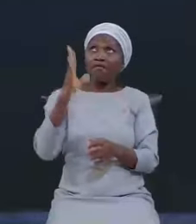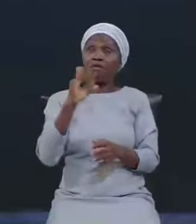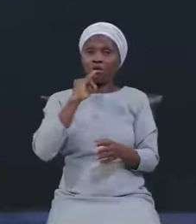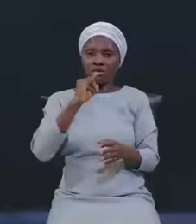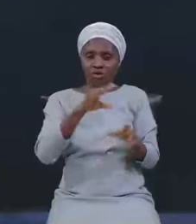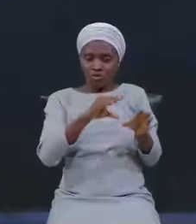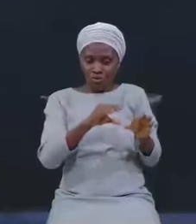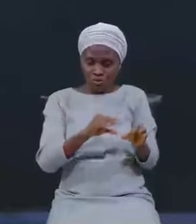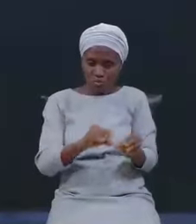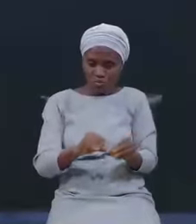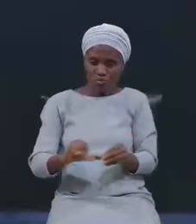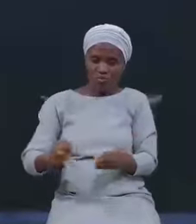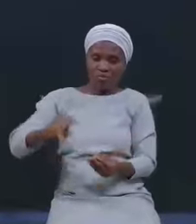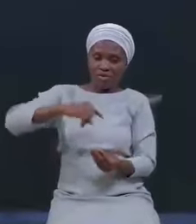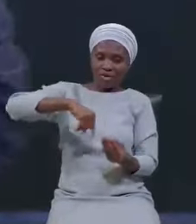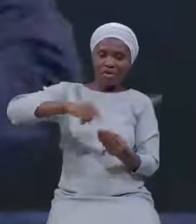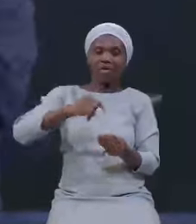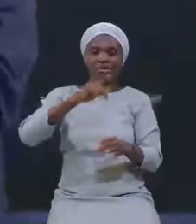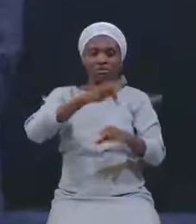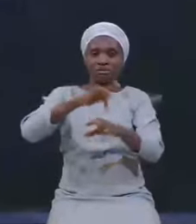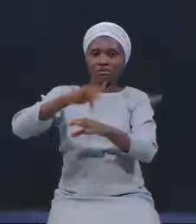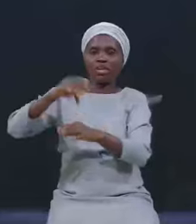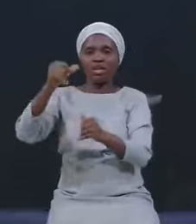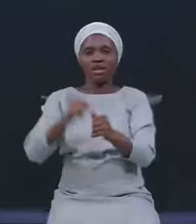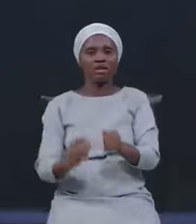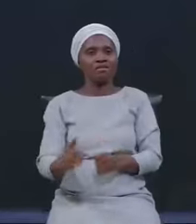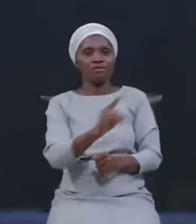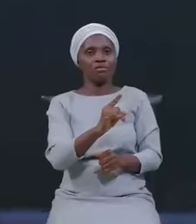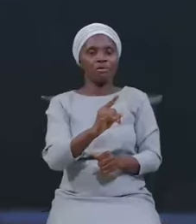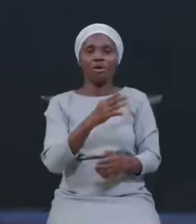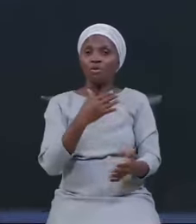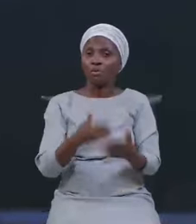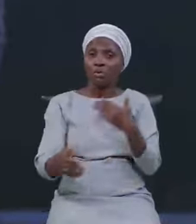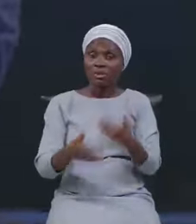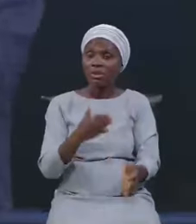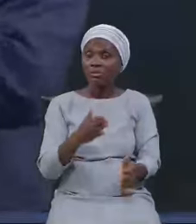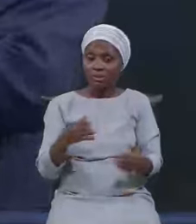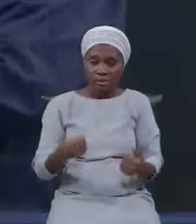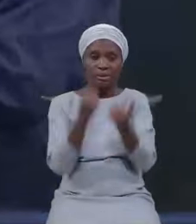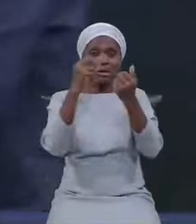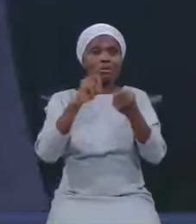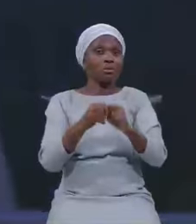chaque personne. Et quel que soit le défi que tu as, dans ton corps.